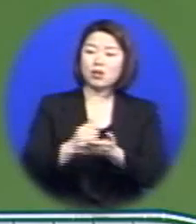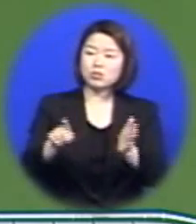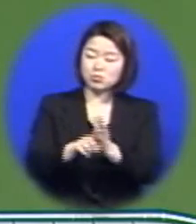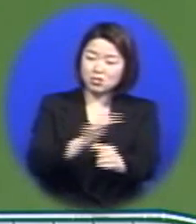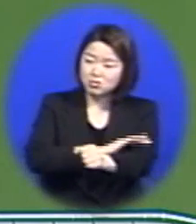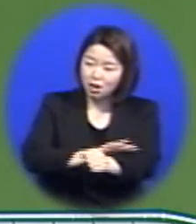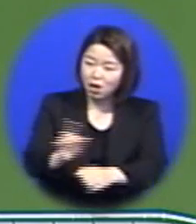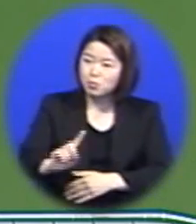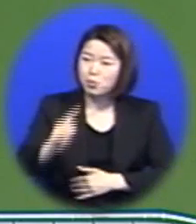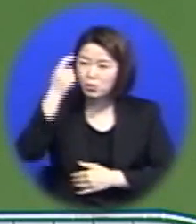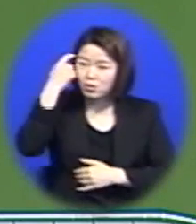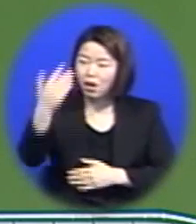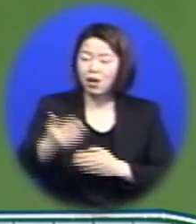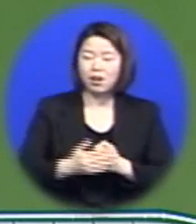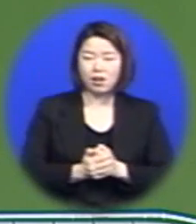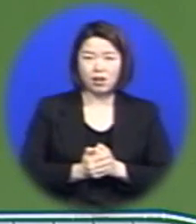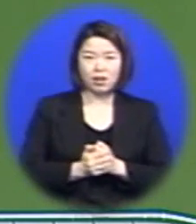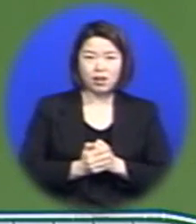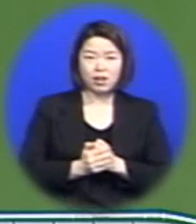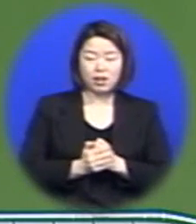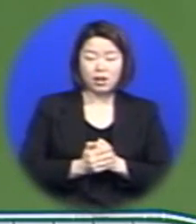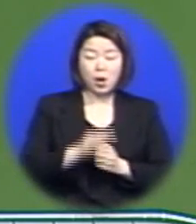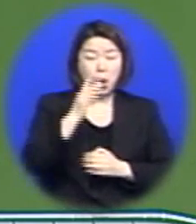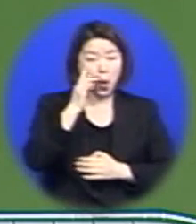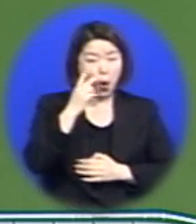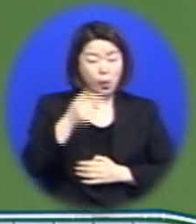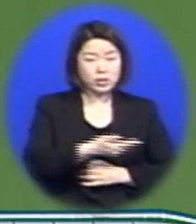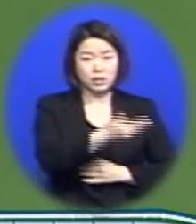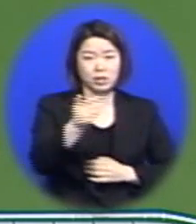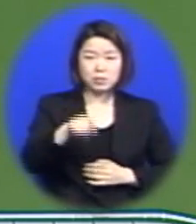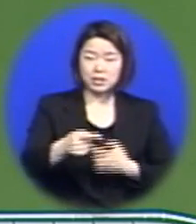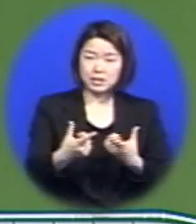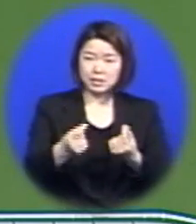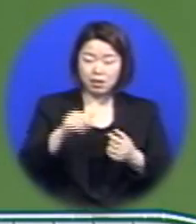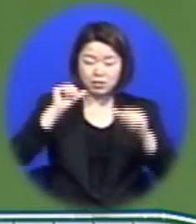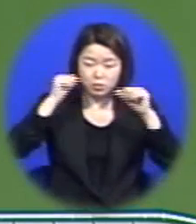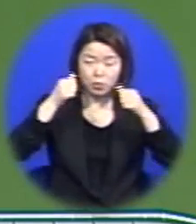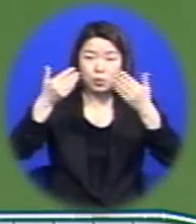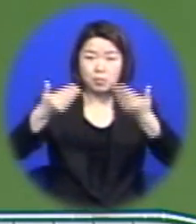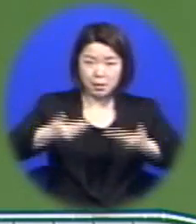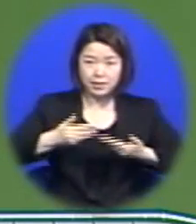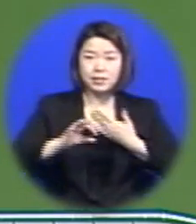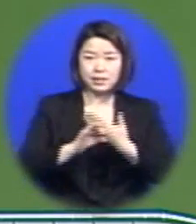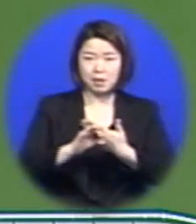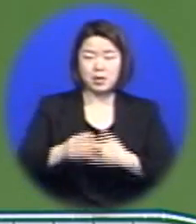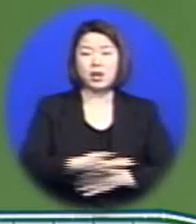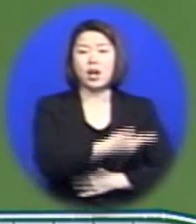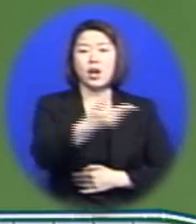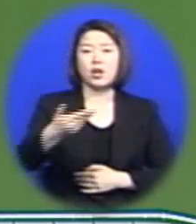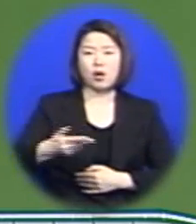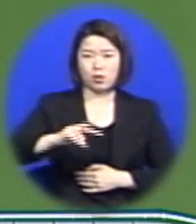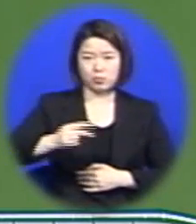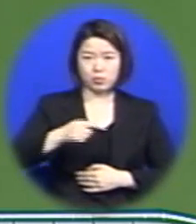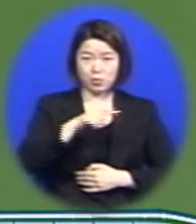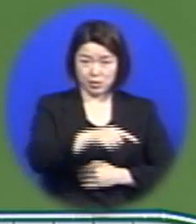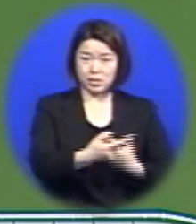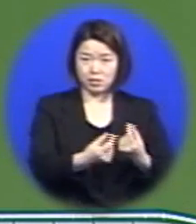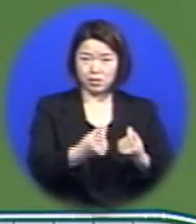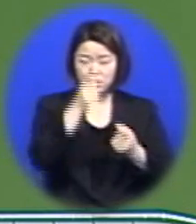잘된게 뭐 있어 혹시 여러분이 그런 조롱을 받으신다면 여러분들도 그렇게